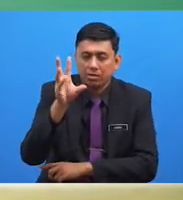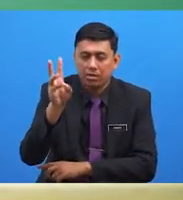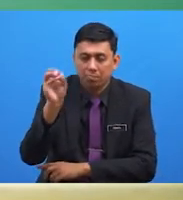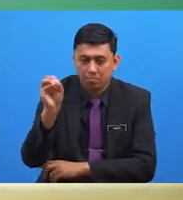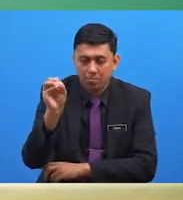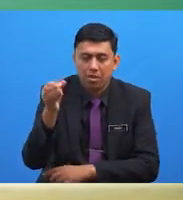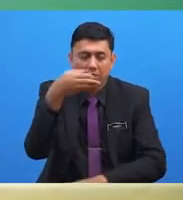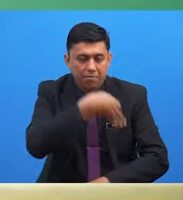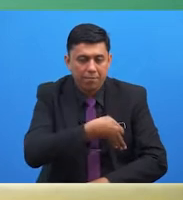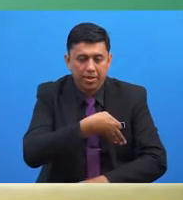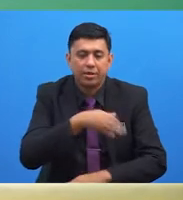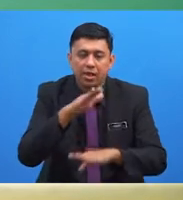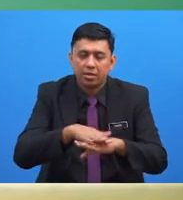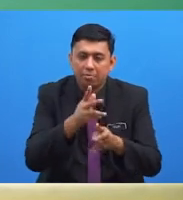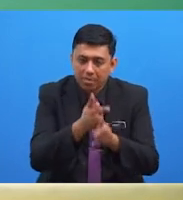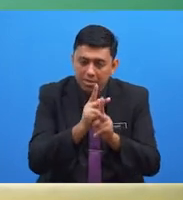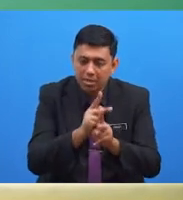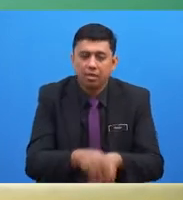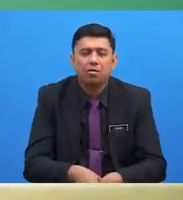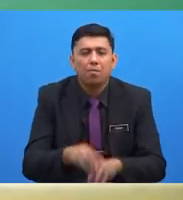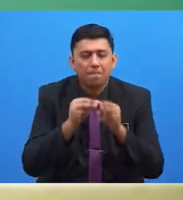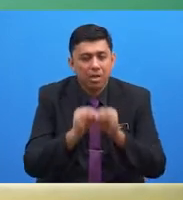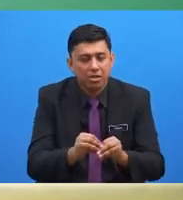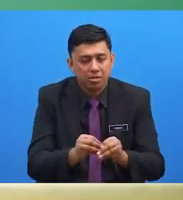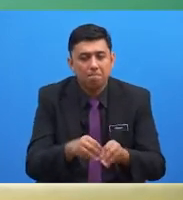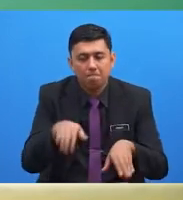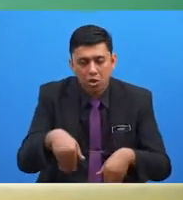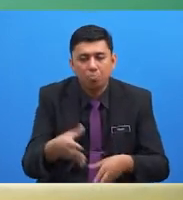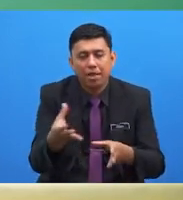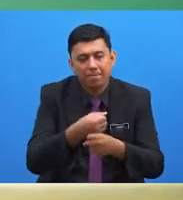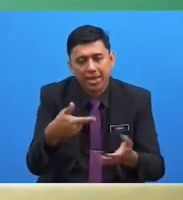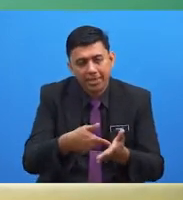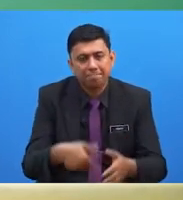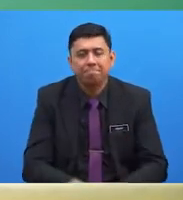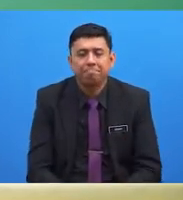RM1,360 faedah atas pinjaman sarah masih belum diterima lagi.